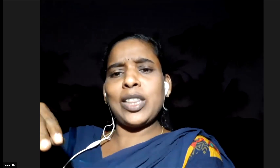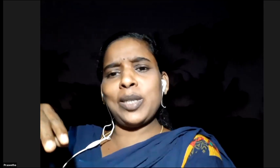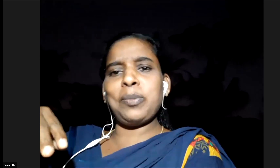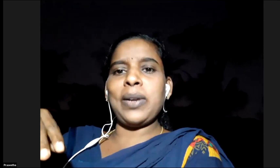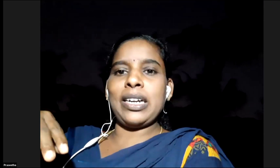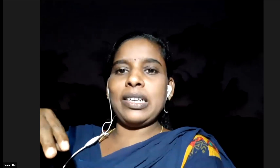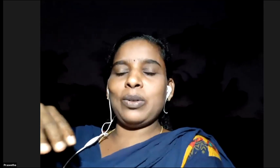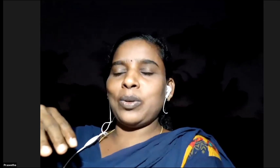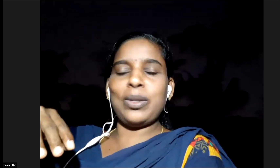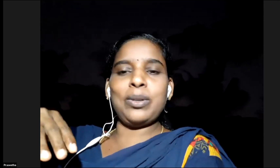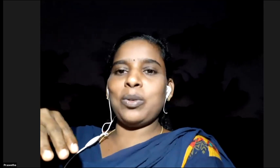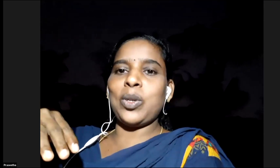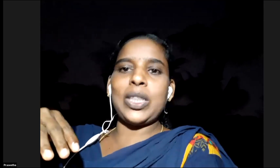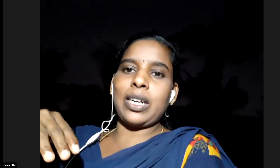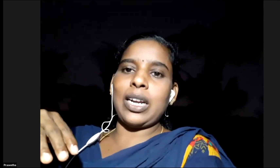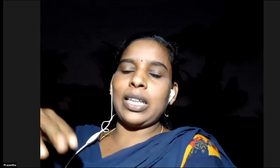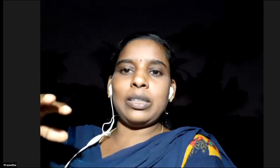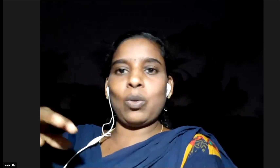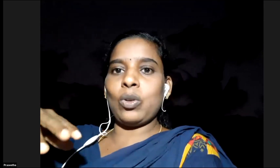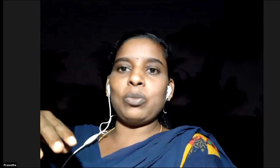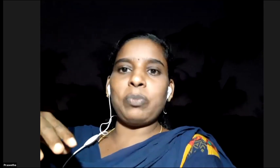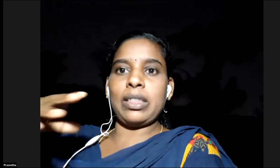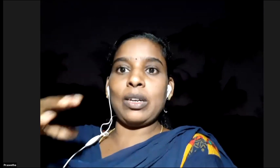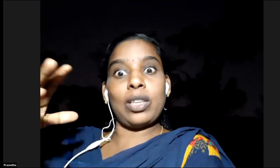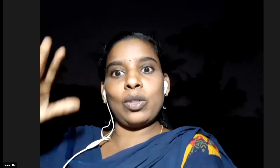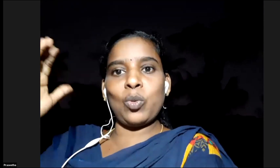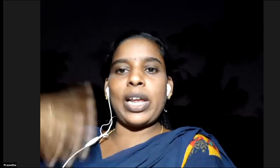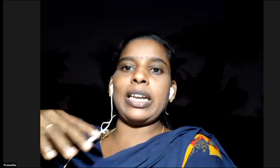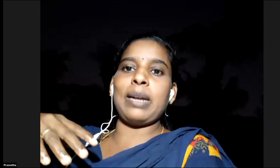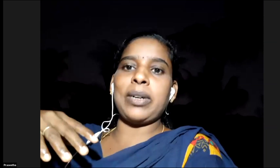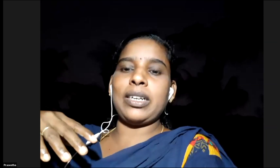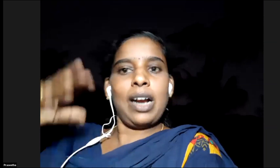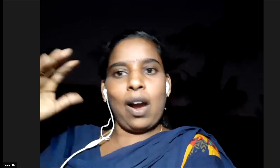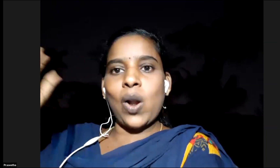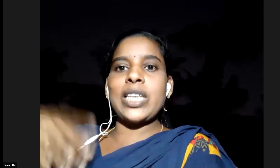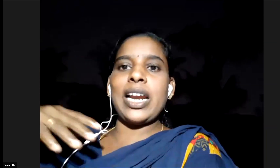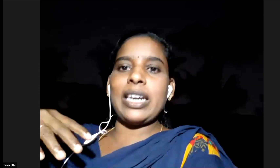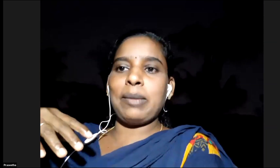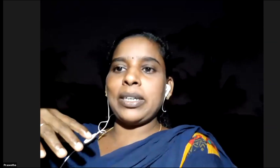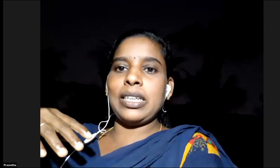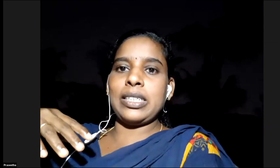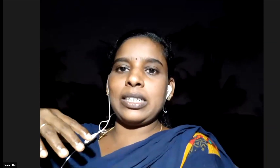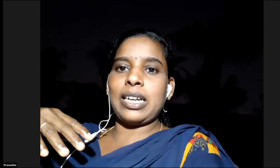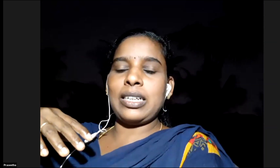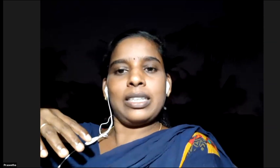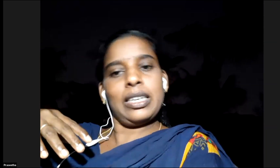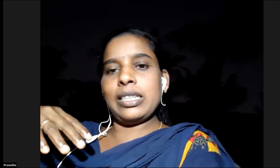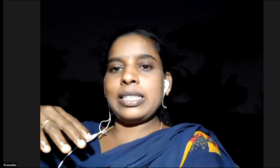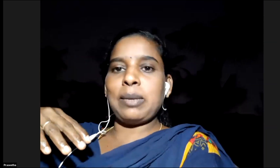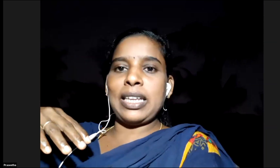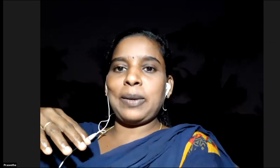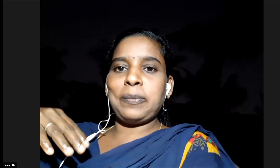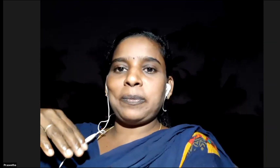സ്നേഹിച്ച അതുപോലെയാണ്, ഒരു ഒരു തർക്കമില്ല. ഒരു 10 കൊടുത്ത 100 ഇരട്ടിയാണ് നമുക്ക് ഹോൾസെയിൽ ആയിട്ടാണ് നമുക്ക് തിരിച്ചെടുക്കുക